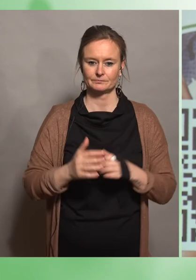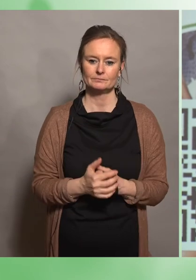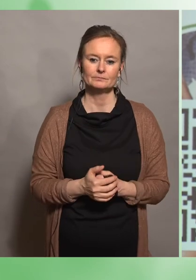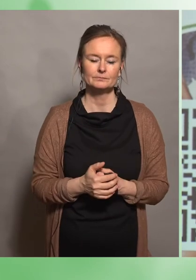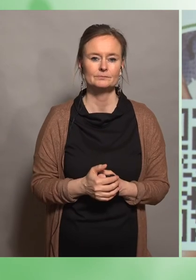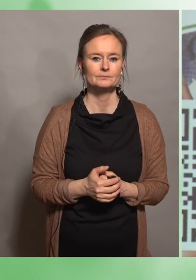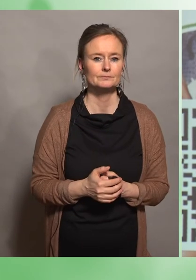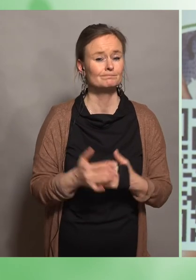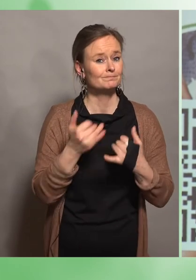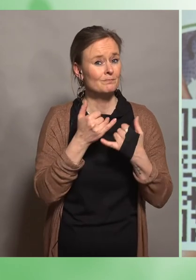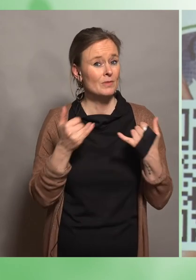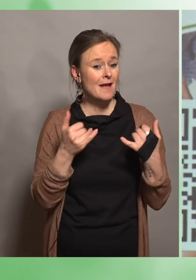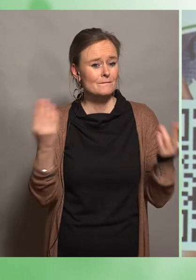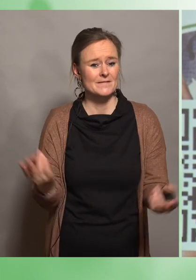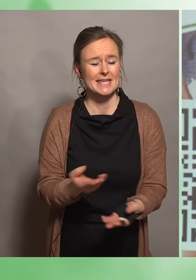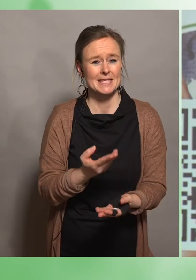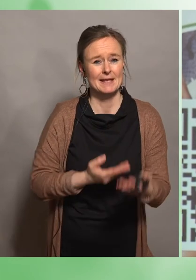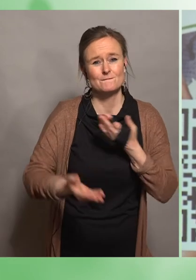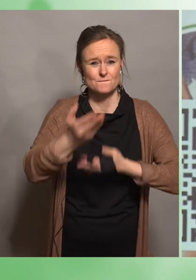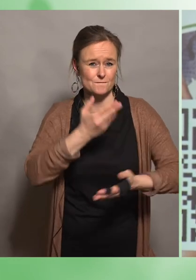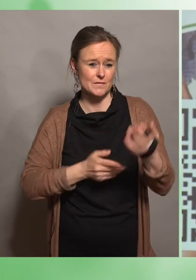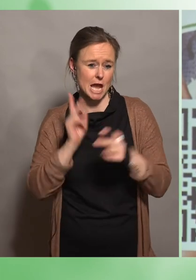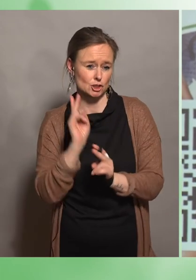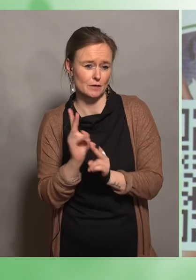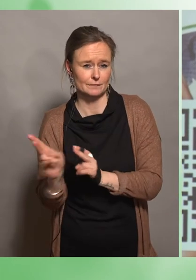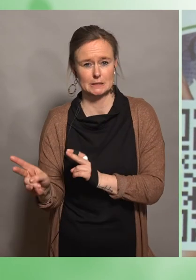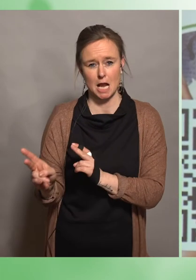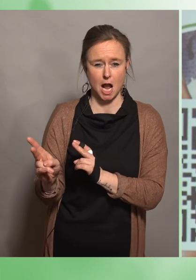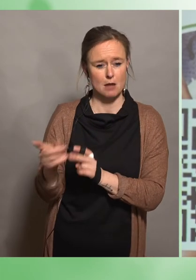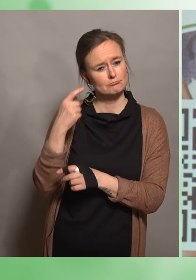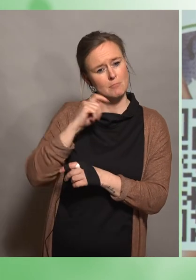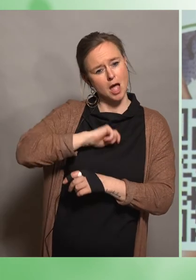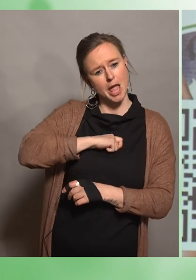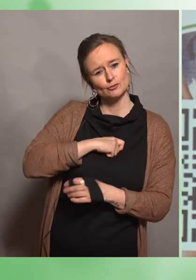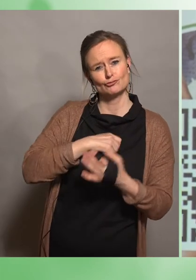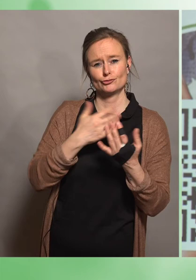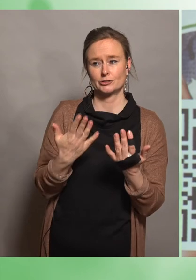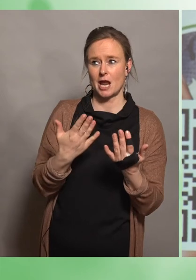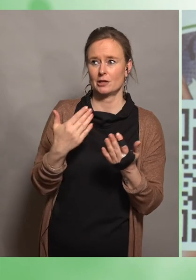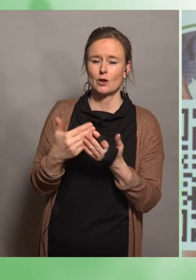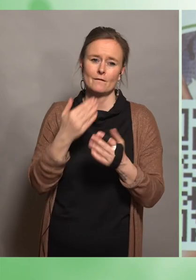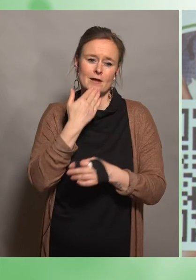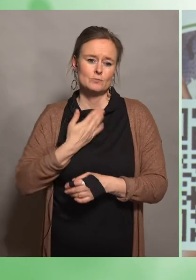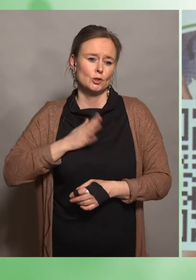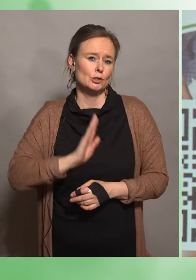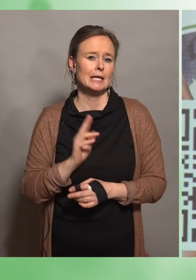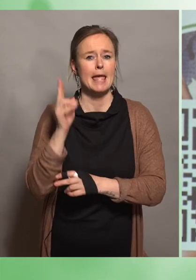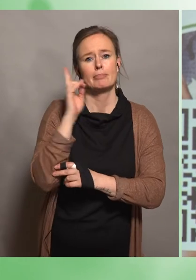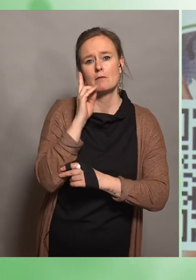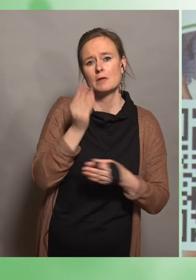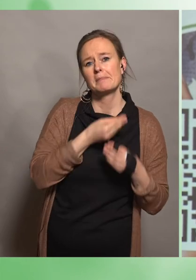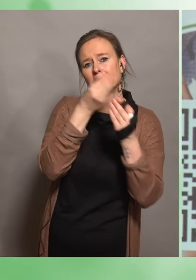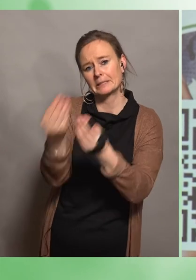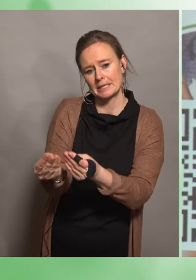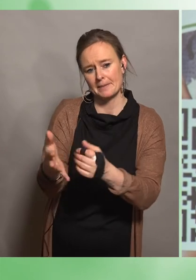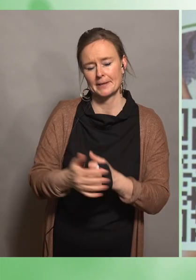Martin Ecker, wie steht die Wirtschaftskammer zum Thema Beschäftigung von Menschen mit Behinderung und was möchten Sie gern den Unternehmerinnen und Unternehmern da heute mitgeben?